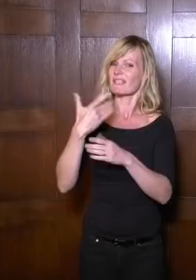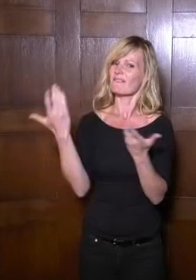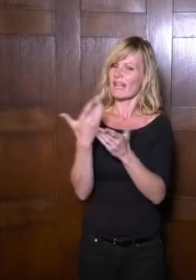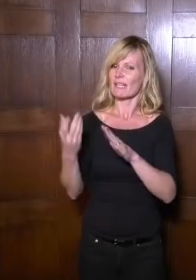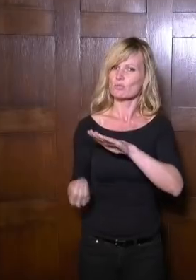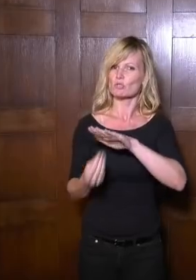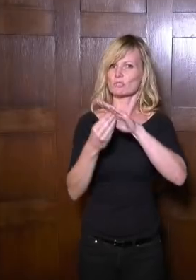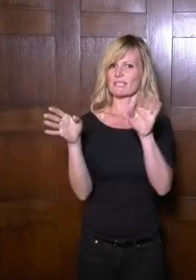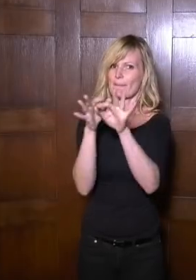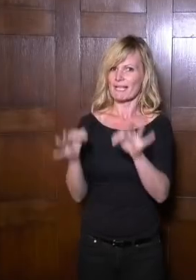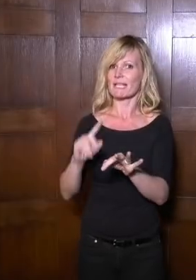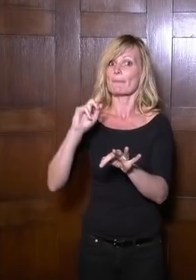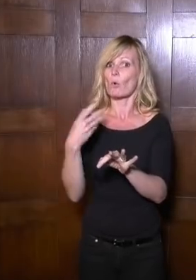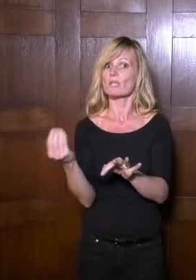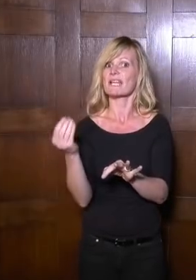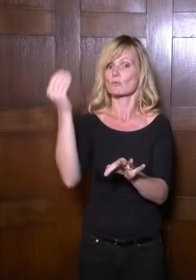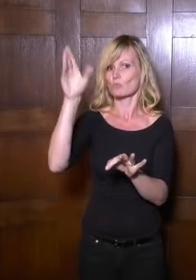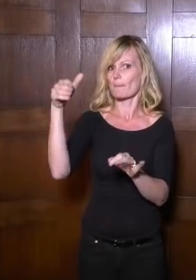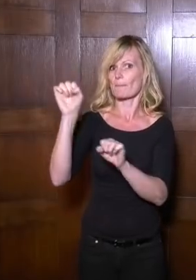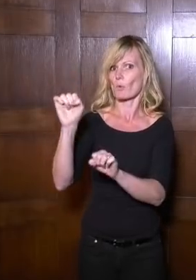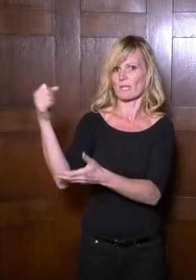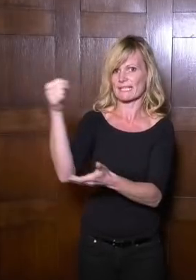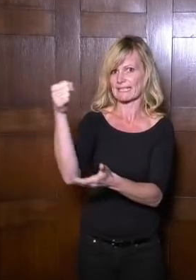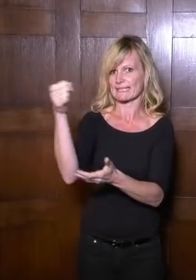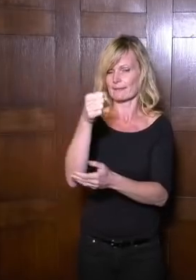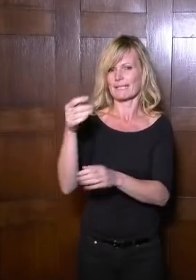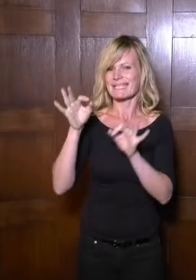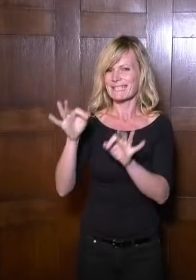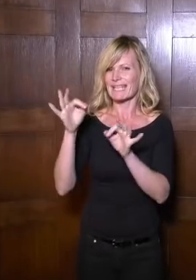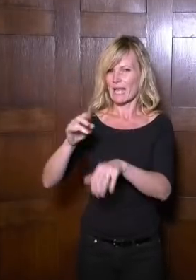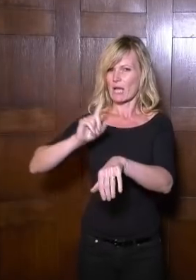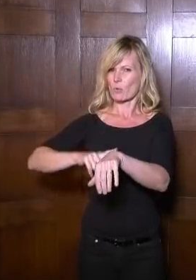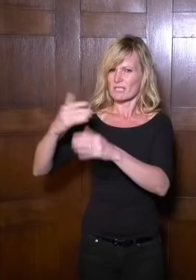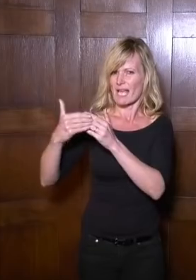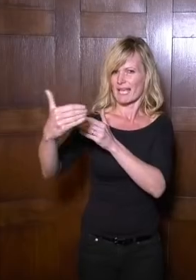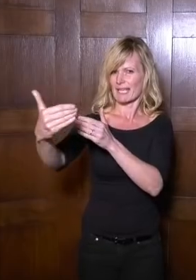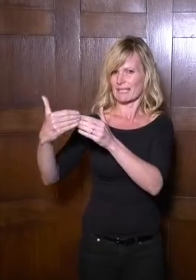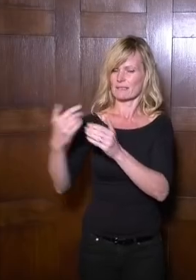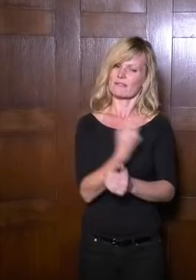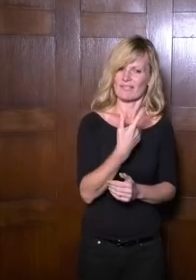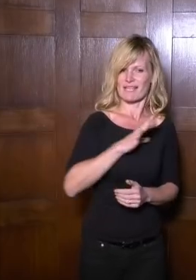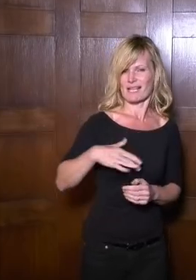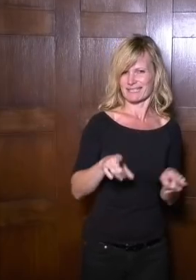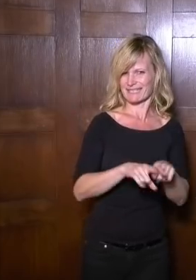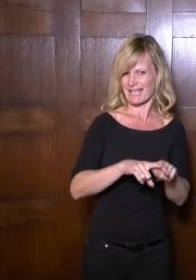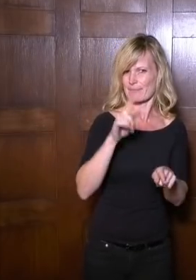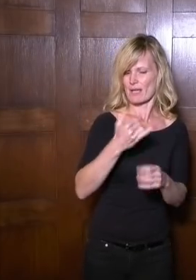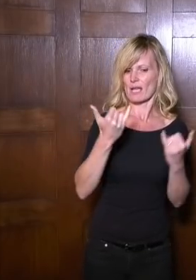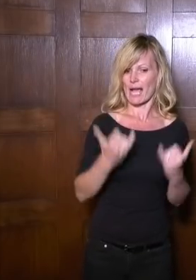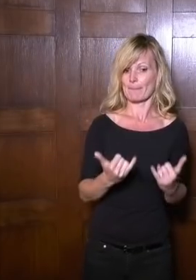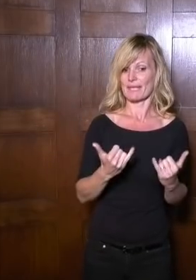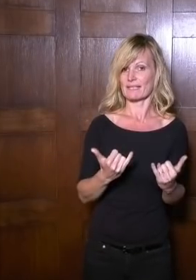sie noch trifft. Ich glaube, dass sie genau im Blick hat, einen Zeitraum, so sehen wir das hier in Sachsen auch, von heute gesehen ungefähr